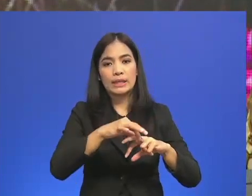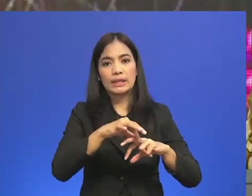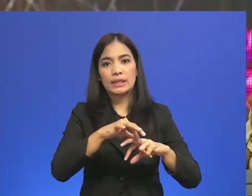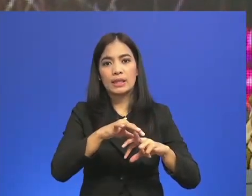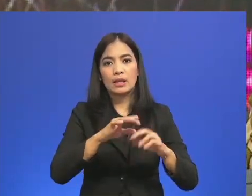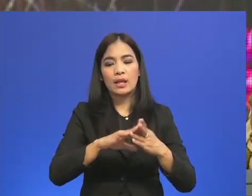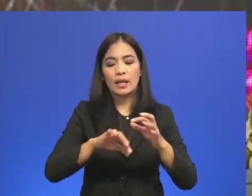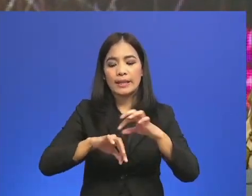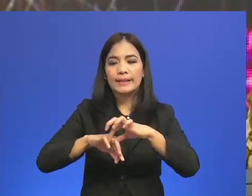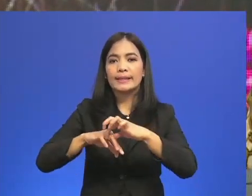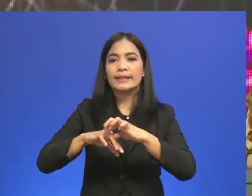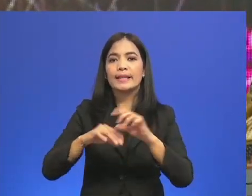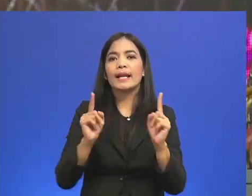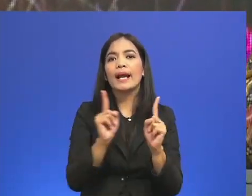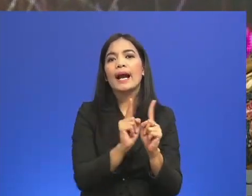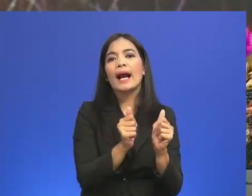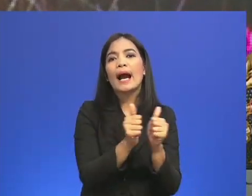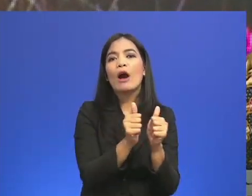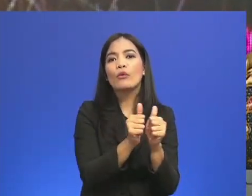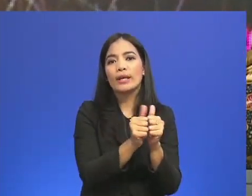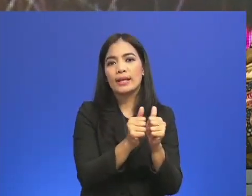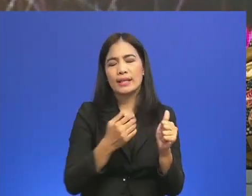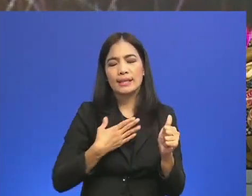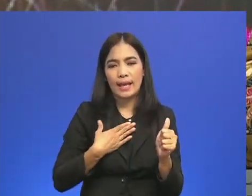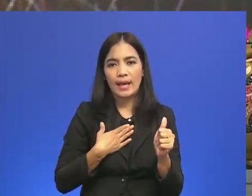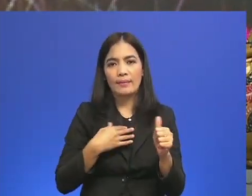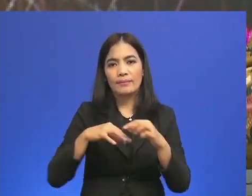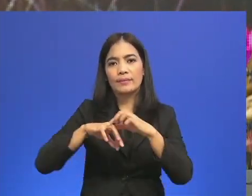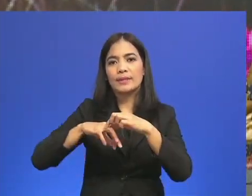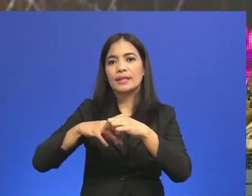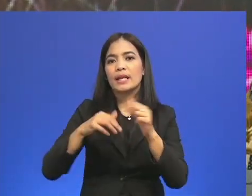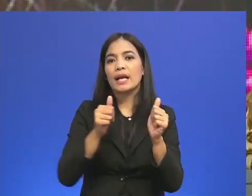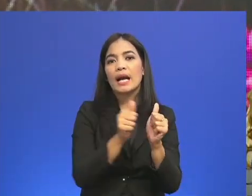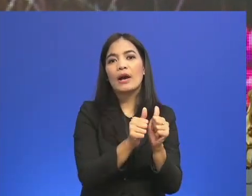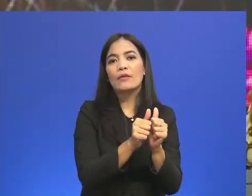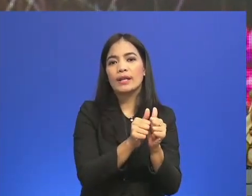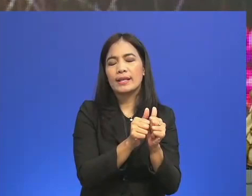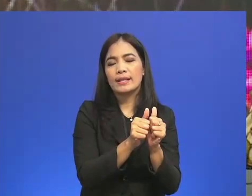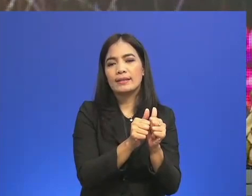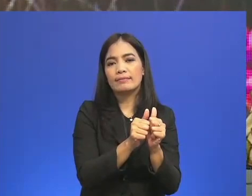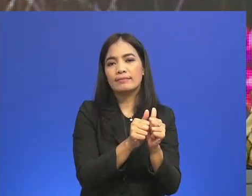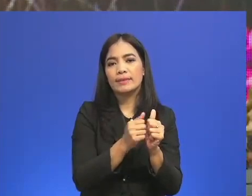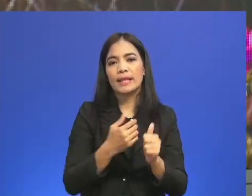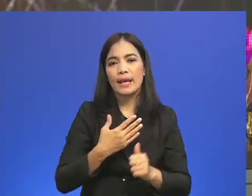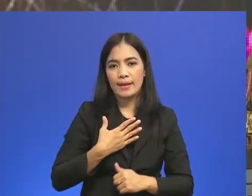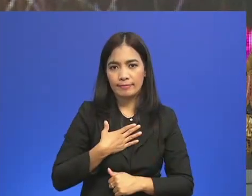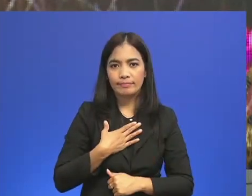kawin. Ini cincin perkawinan kawin perak.